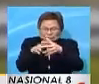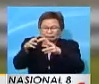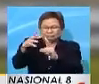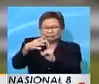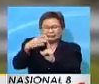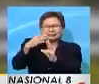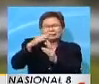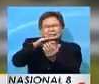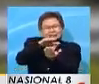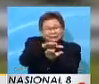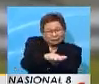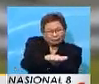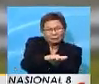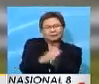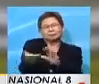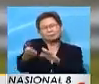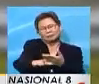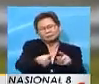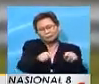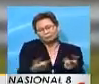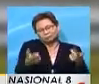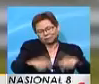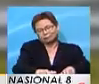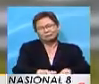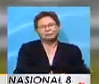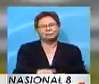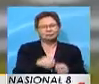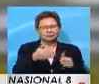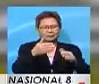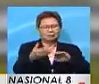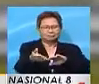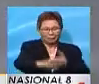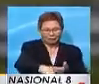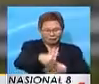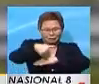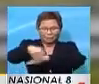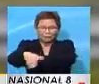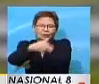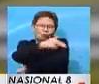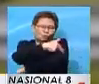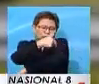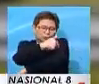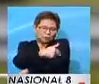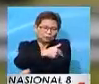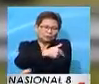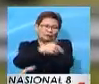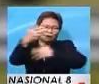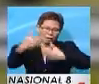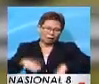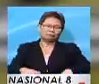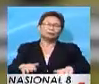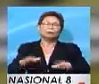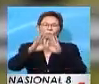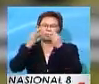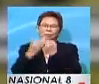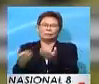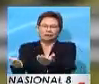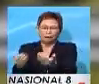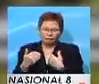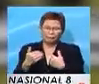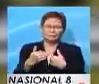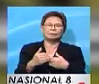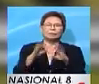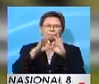meninggal di tempat kejadian mayat mangsa dihantar ke hospital hulu Terengganu sebelum dituntut ahli